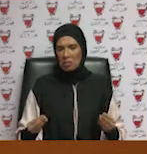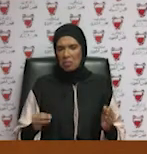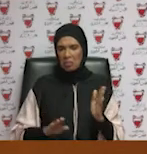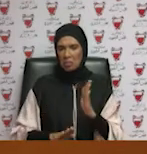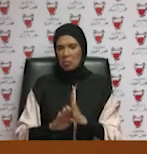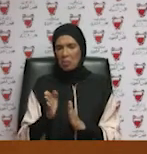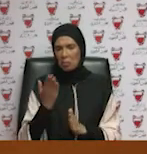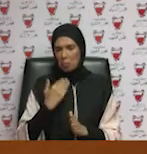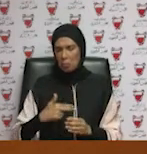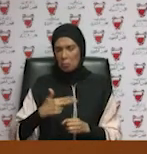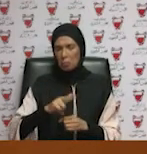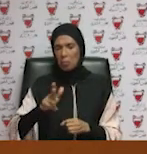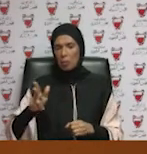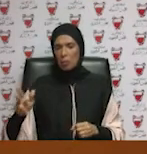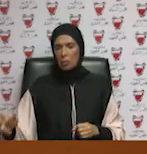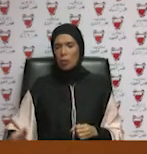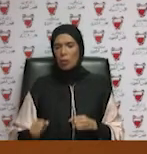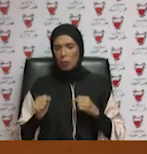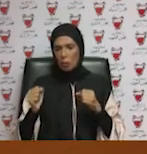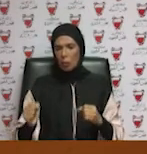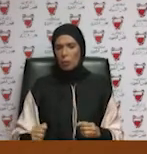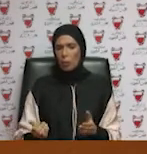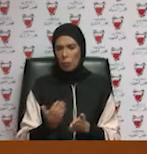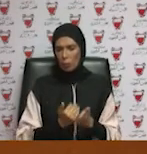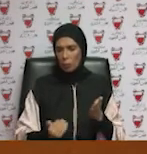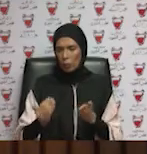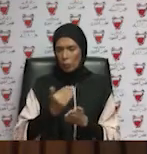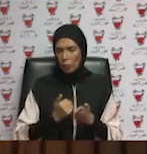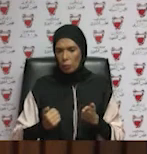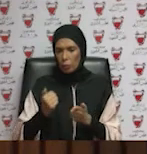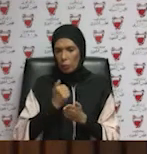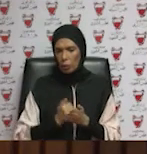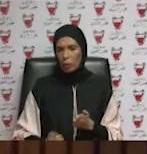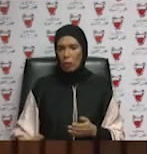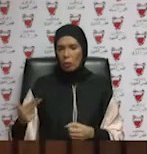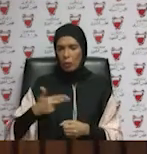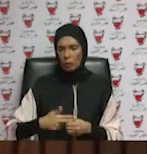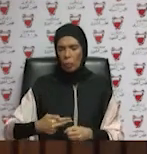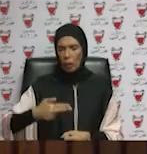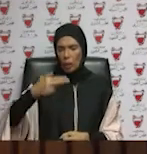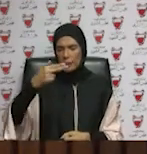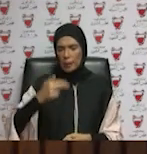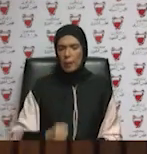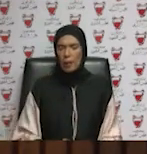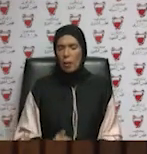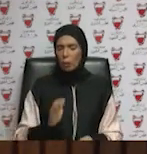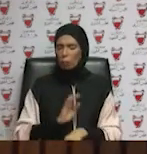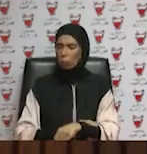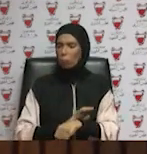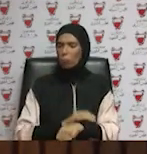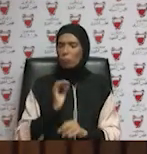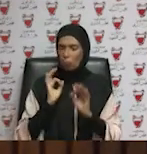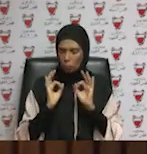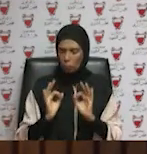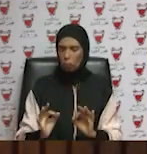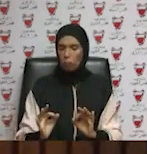غير النفطية، ولا يزال النشاط الاقتصادي يعتمد بشكل كبير على القطاع النفطي، وعليه تأمل اللجنة من الحكومة